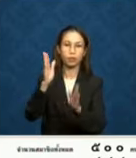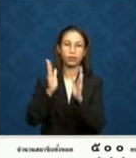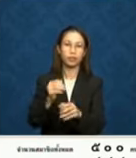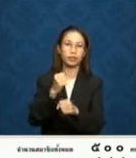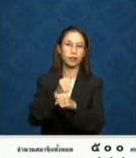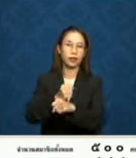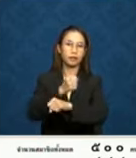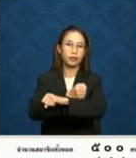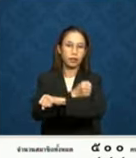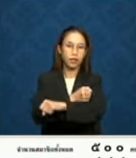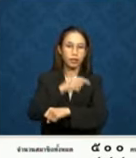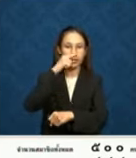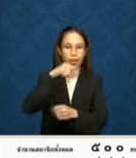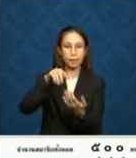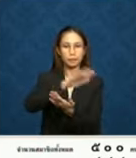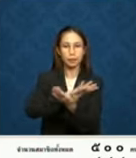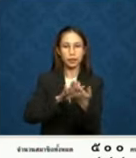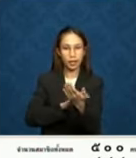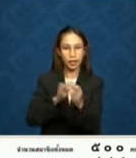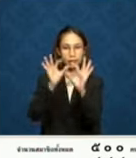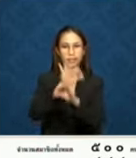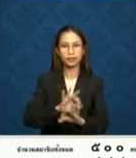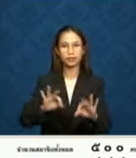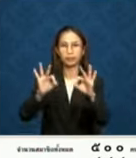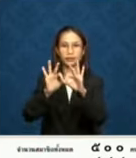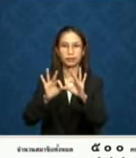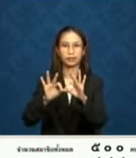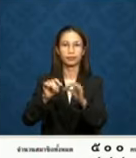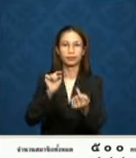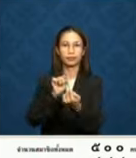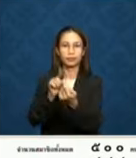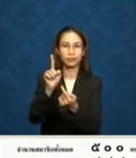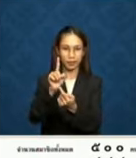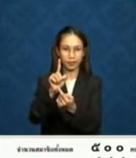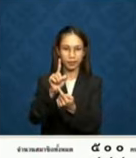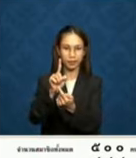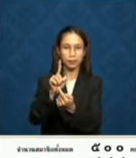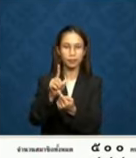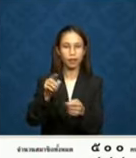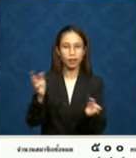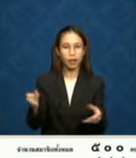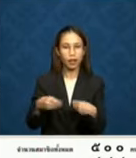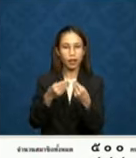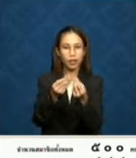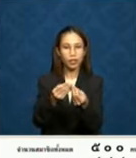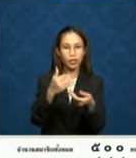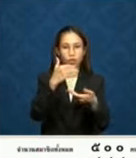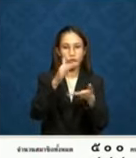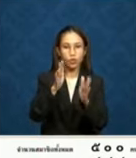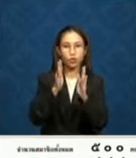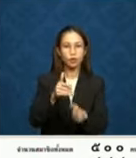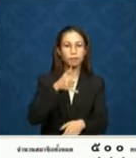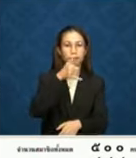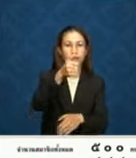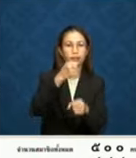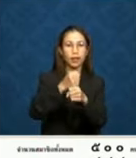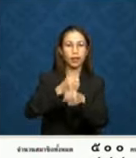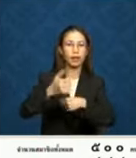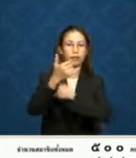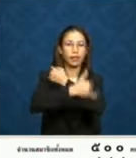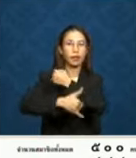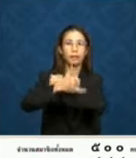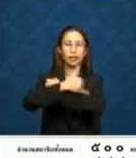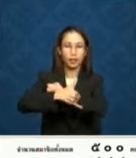ทั้งภายในประเทศและที่สำคญที่สุด ก็คือการส่งแงงานออกไปทำงานในต่างประเทศ